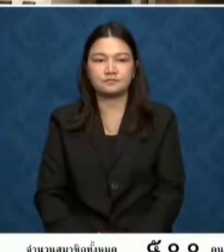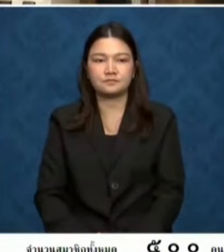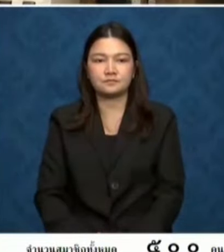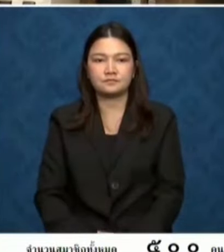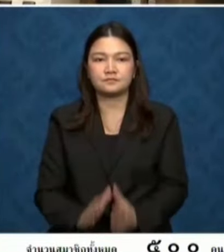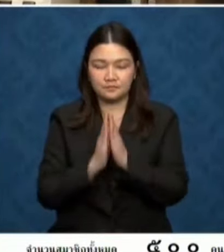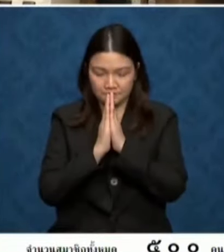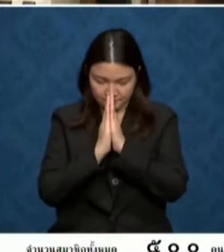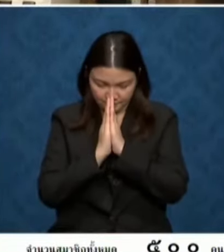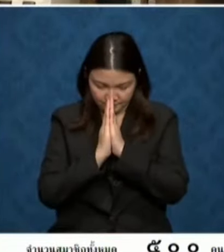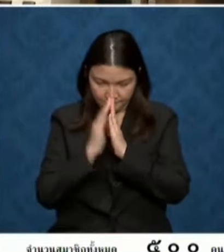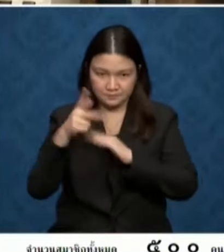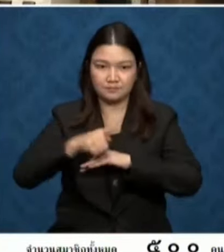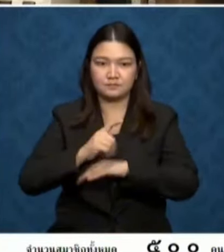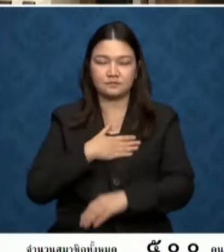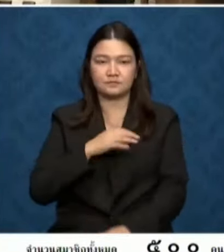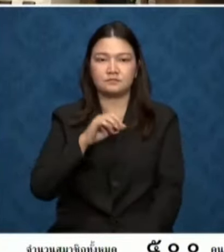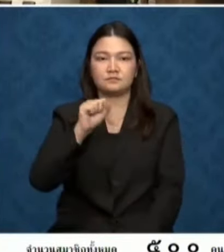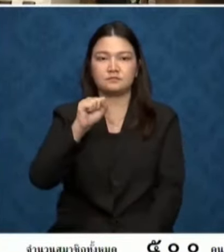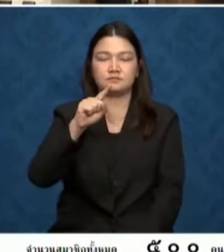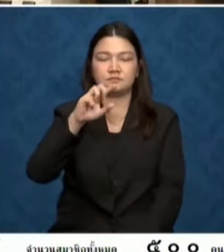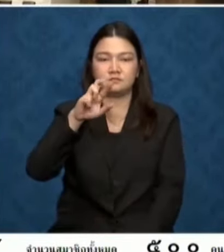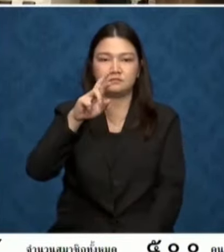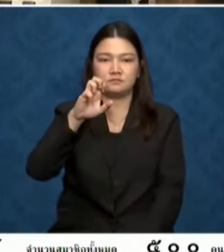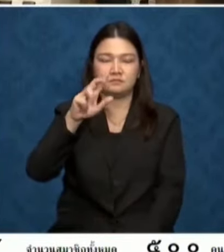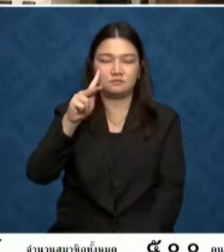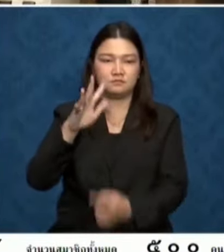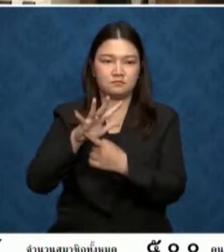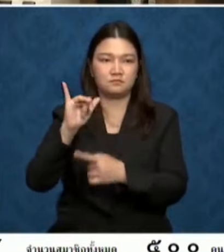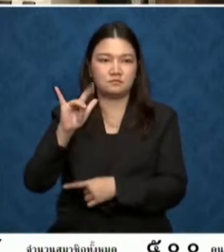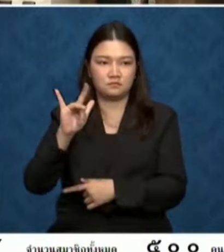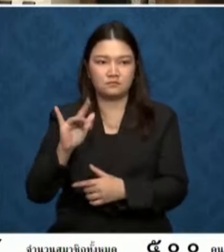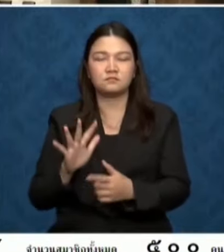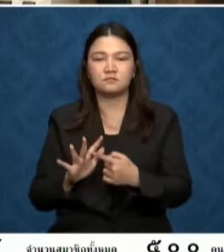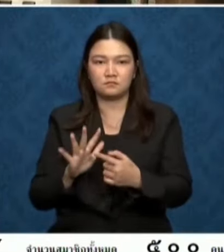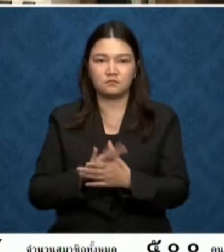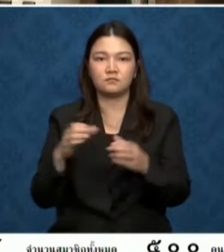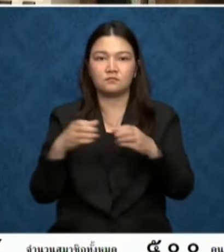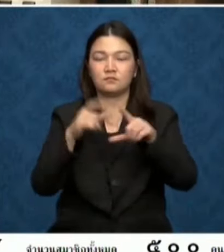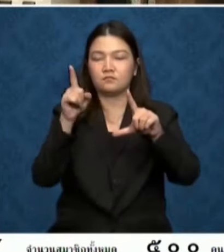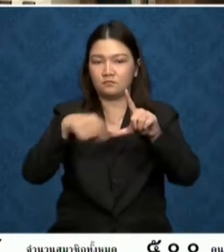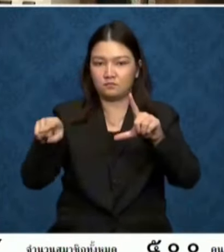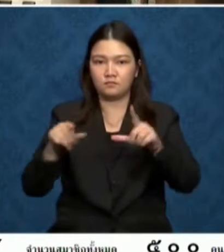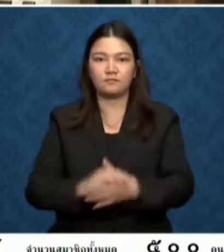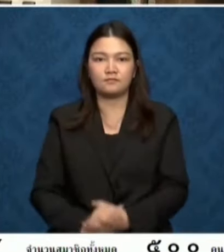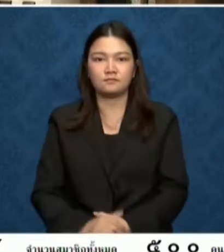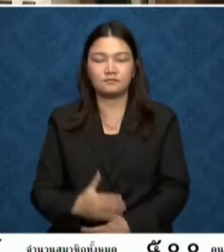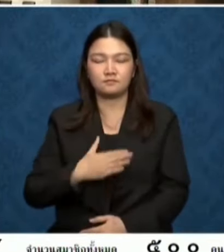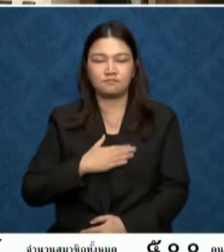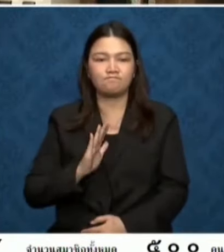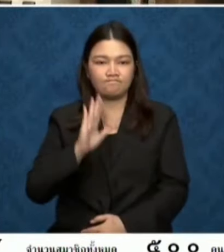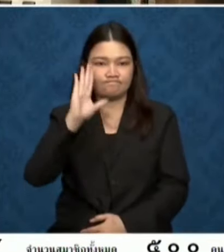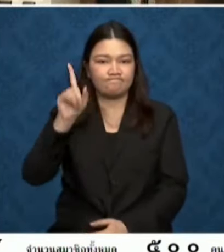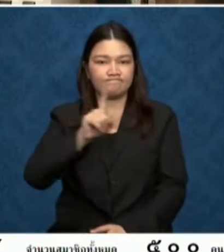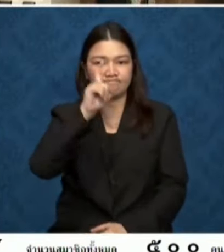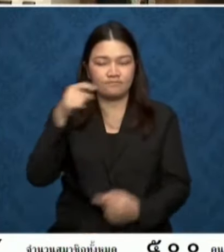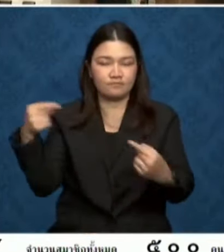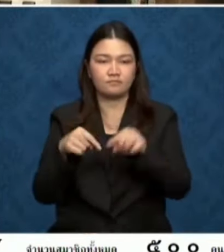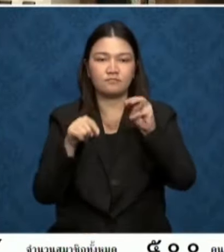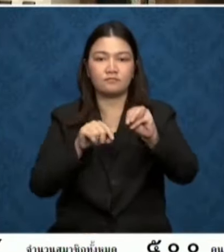กราบเรียนท่านประธานที่เคารพค่ะสิริกัญญาตันสกุลผู้แทนราษฎรแบบบัญชีรายชื่อพรรคก้าวไกลค่ะได้ขอสงวนความเห็นไว้ในมา